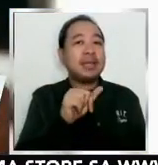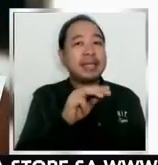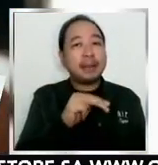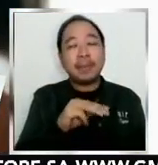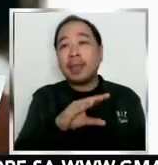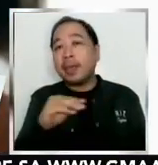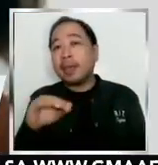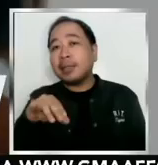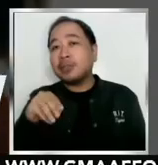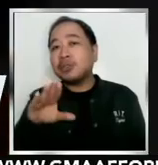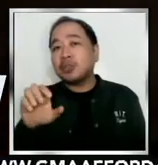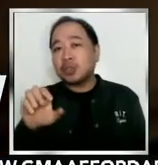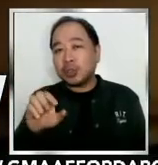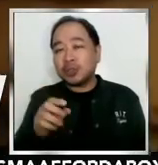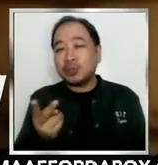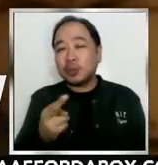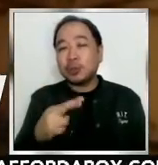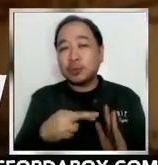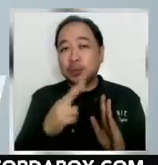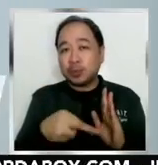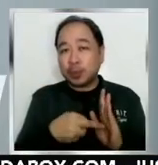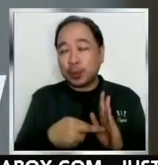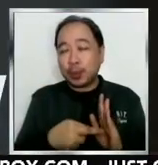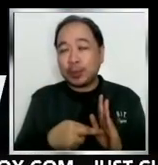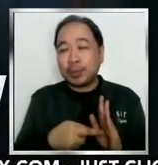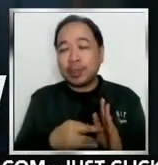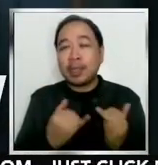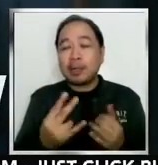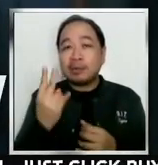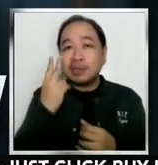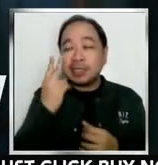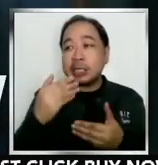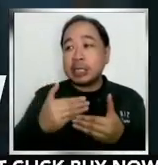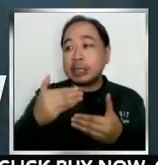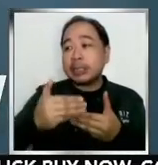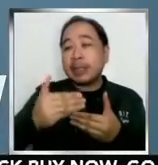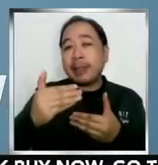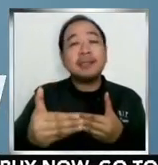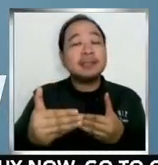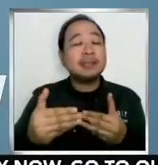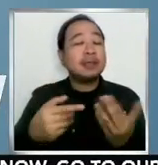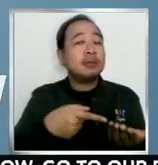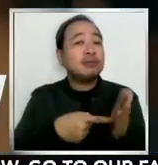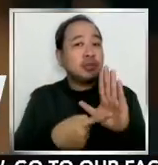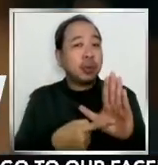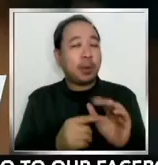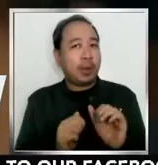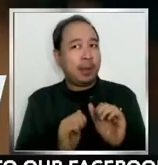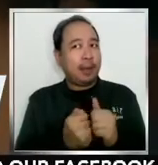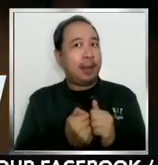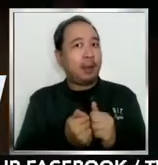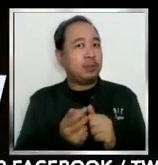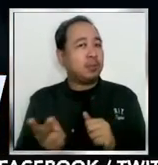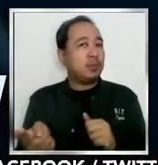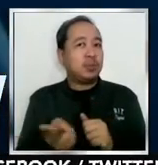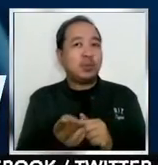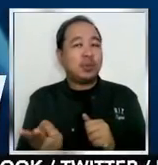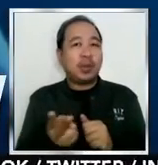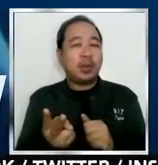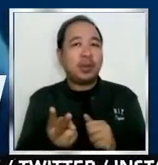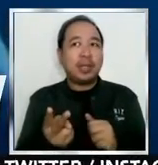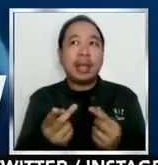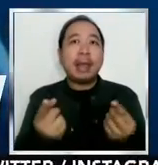mo na hindi natin kailangan to. At abangan daw sa mga susunod na episode kung paano mababago ang kanilang tadhana